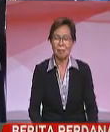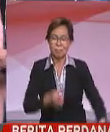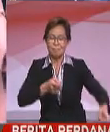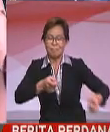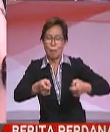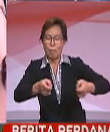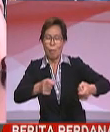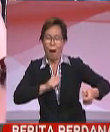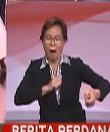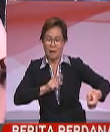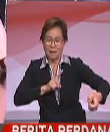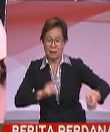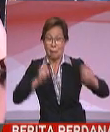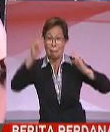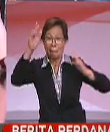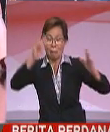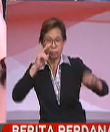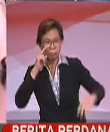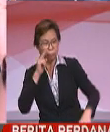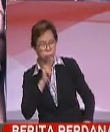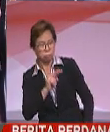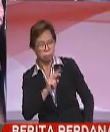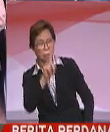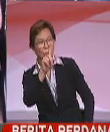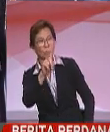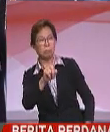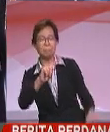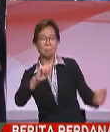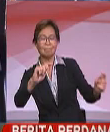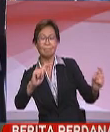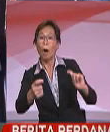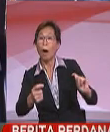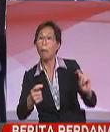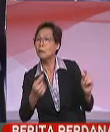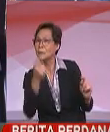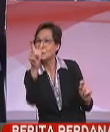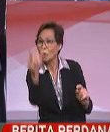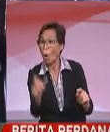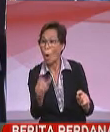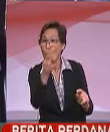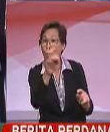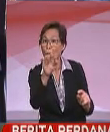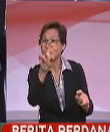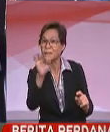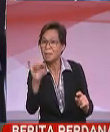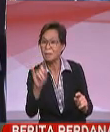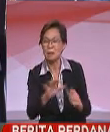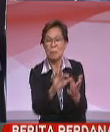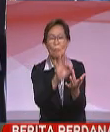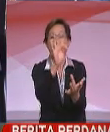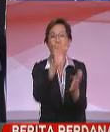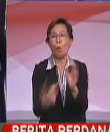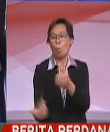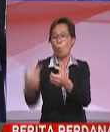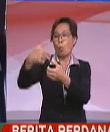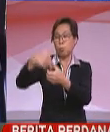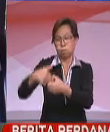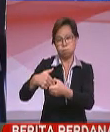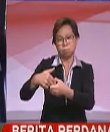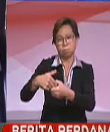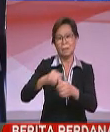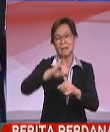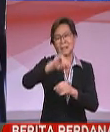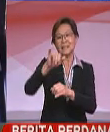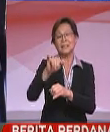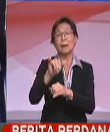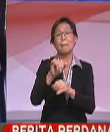Pentadbiran agama Islam di Malaysia melihat satu titik perubahan apabila seorang mufti dilantik menganggotai barisan